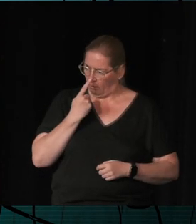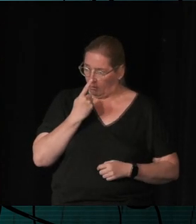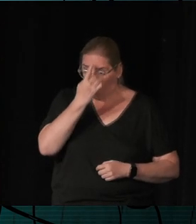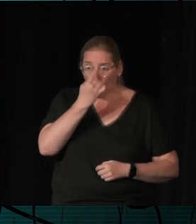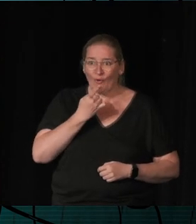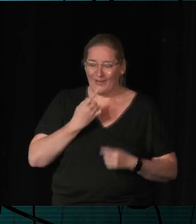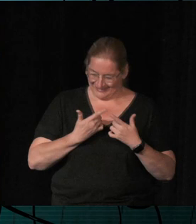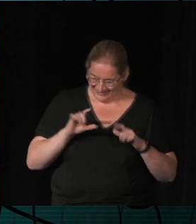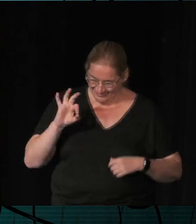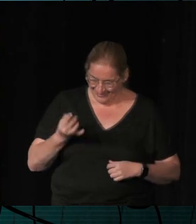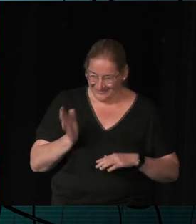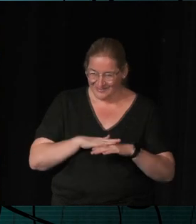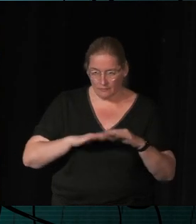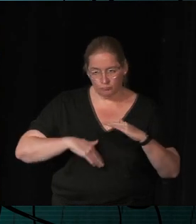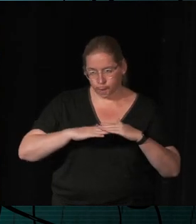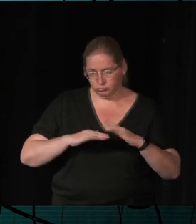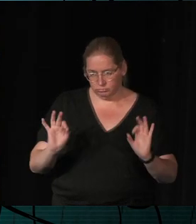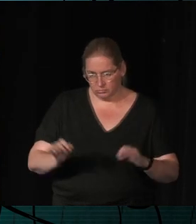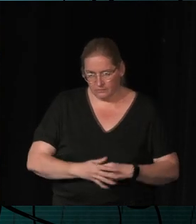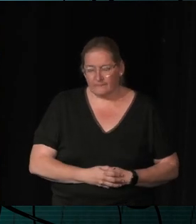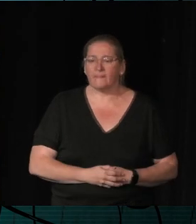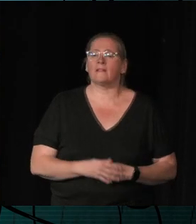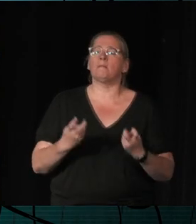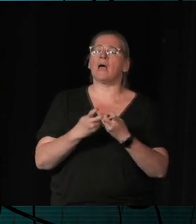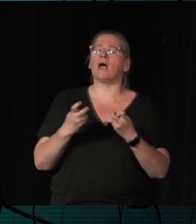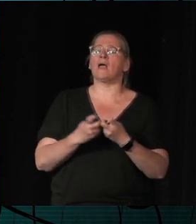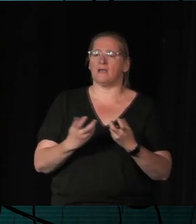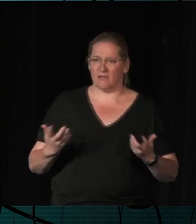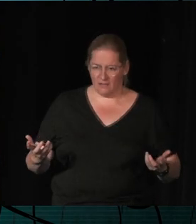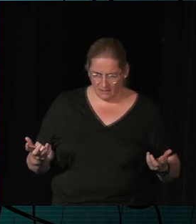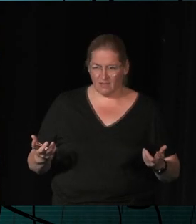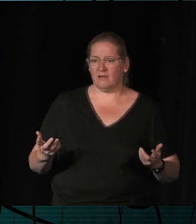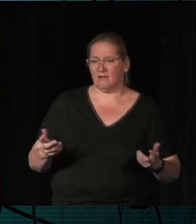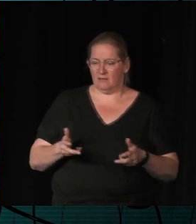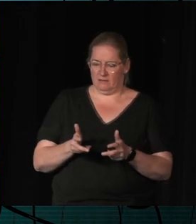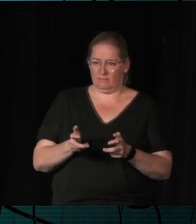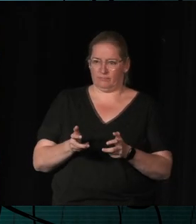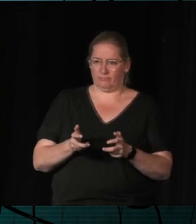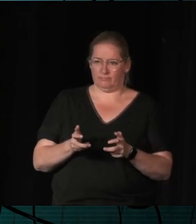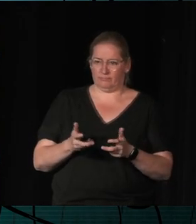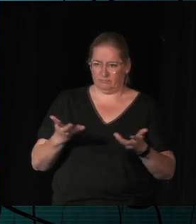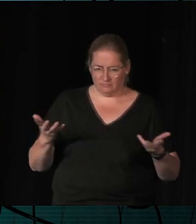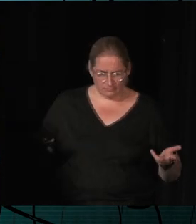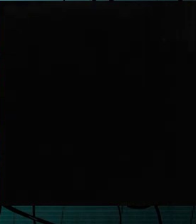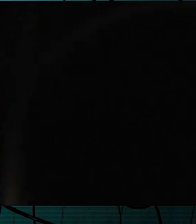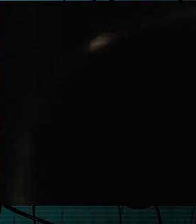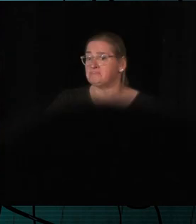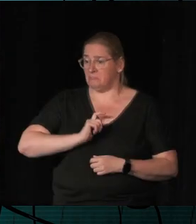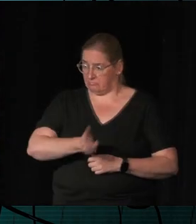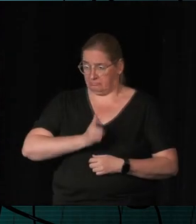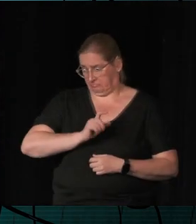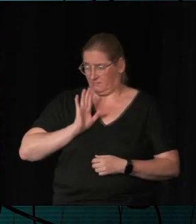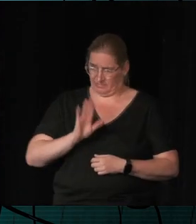certains aspects, alors qu'en fait, pas tant que ça. Enfin, je pense, par exemple, au slasher interactif de Supermassive Games, par exemple, où là, on a vraiment